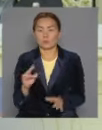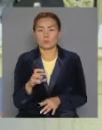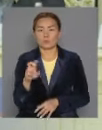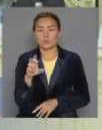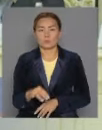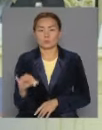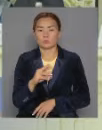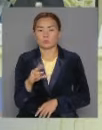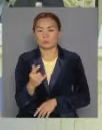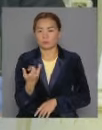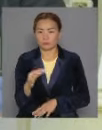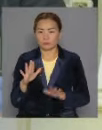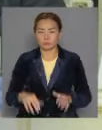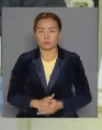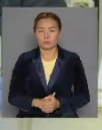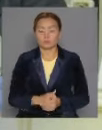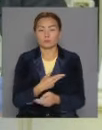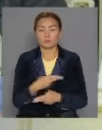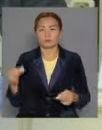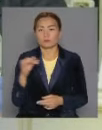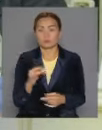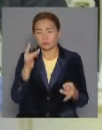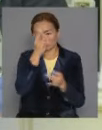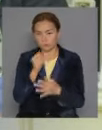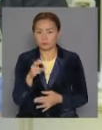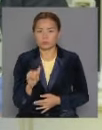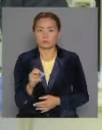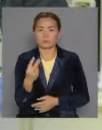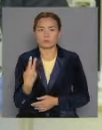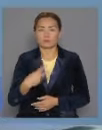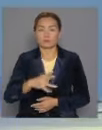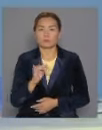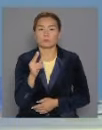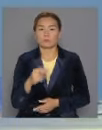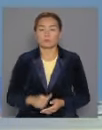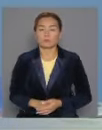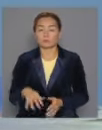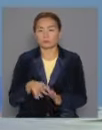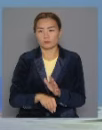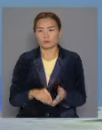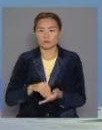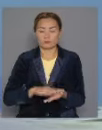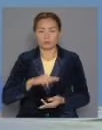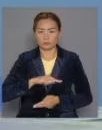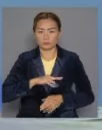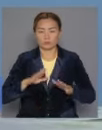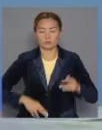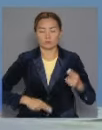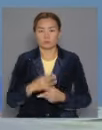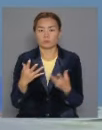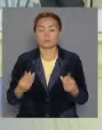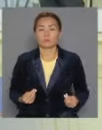областного историко-краеведческого музея на тему «История и культура отрав в 19-20 веках», на которой были представлены работы местных